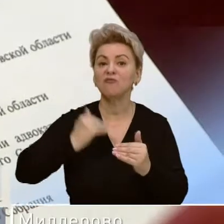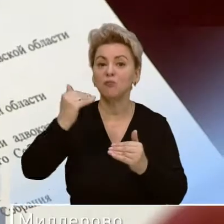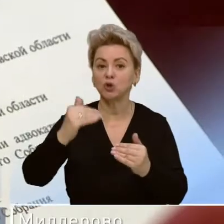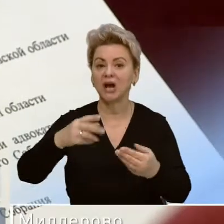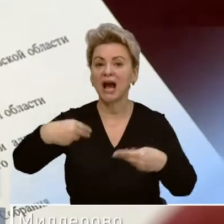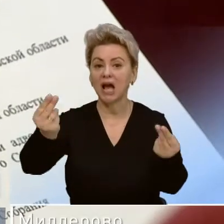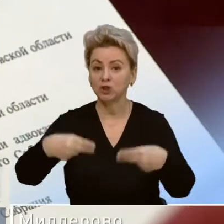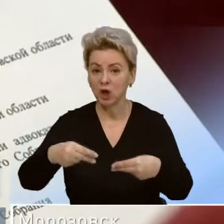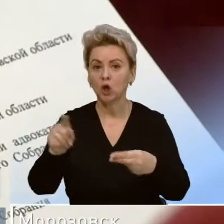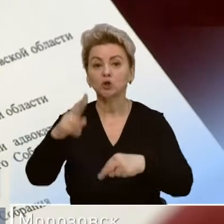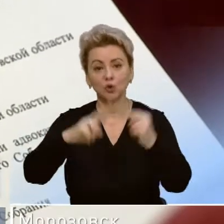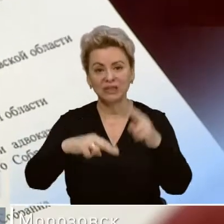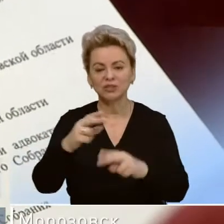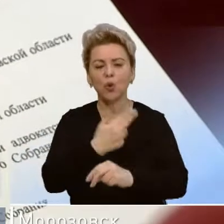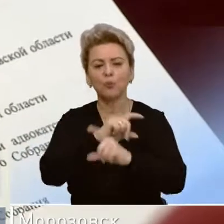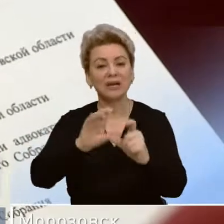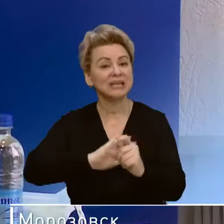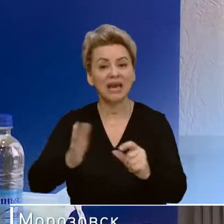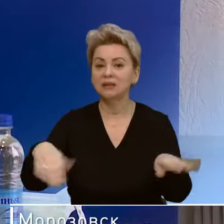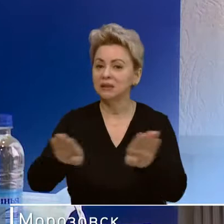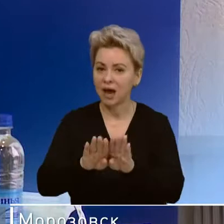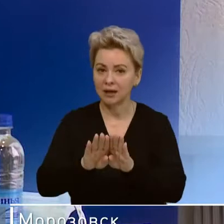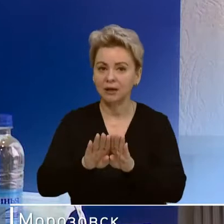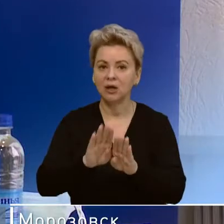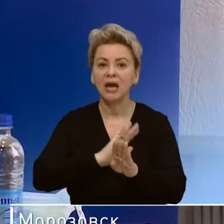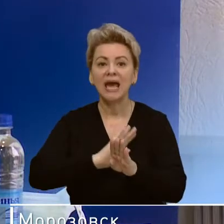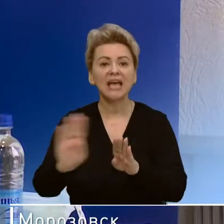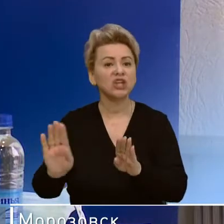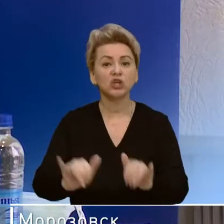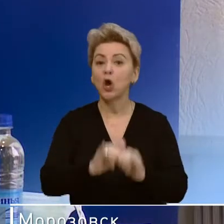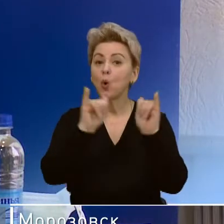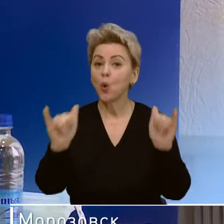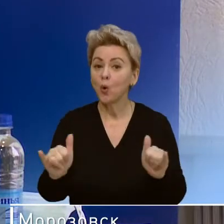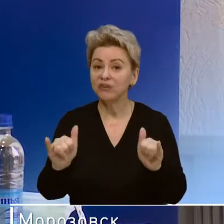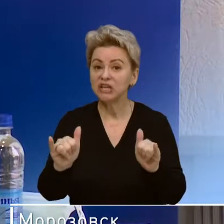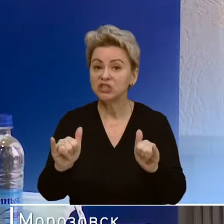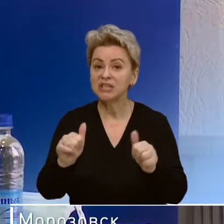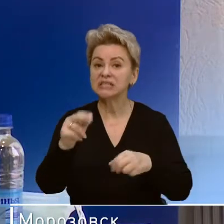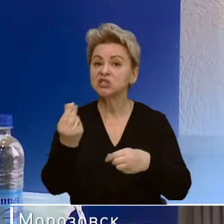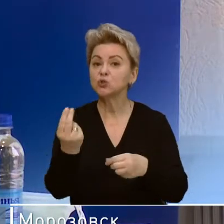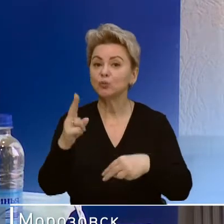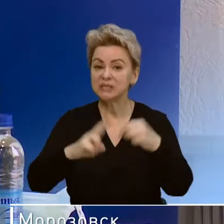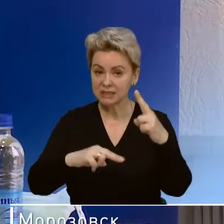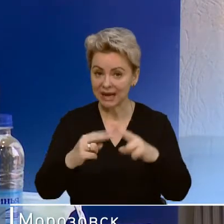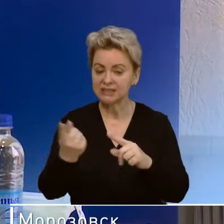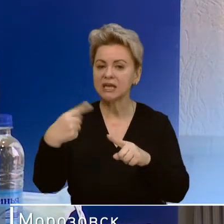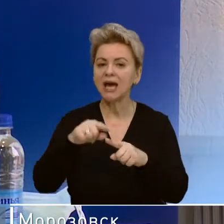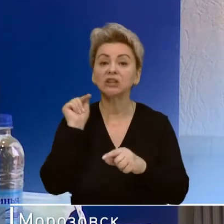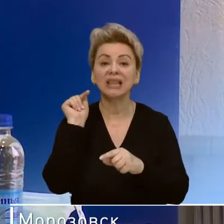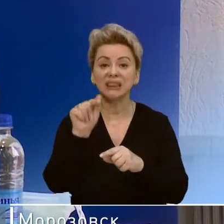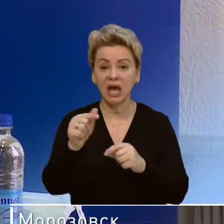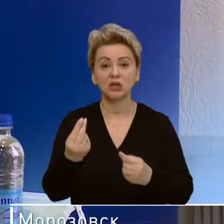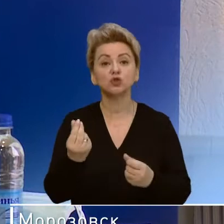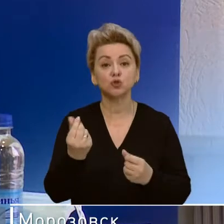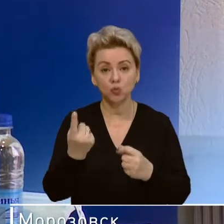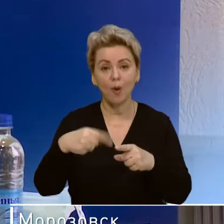сверхконтрактных, чтобы достроить больницу. Но это не так. Это не увеличение цены строительства. Это та